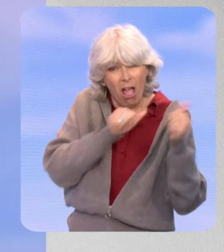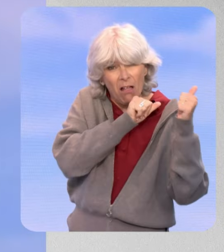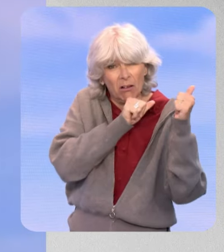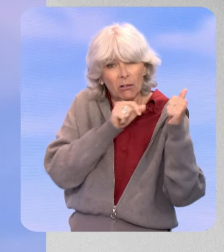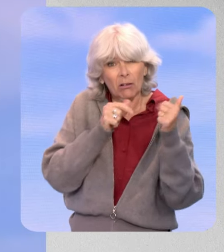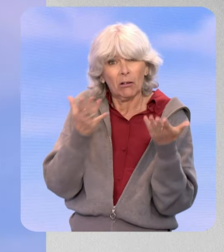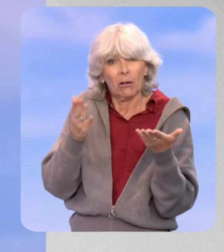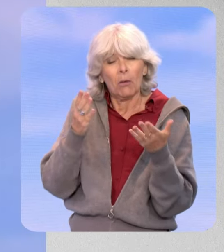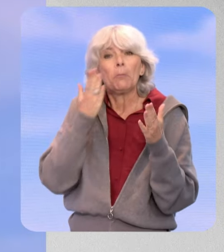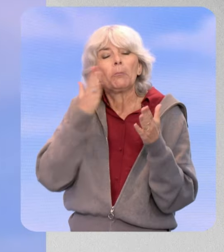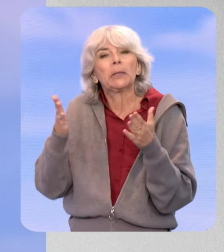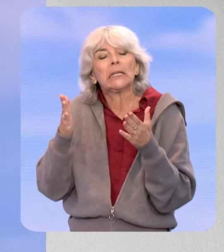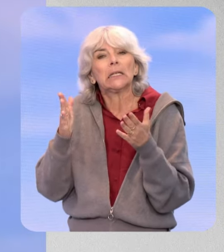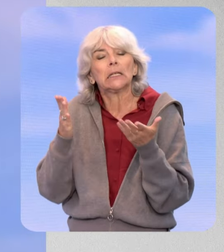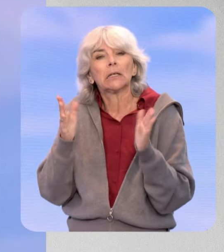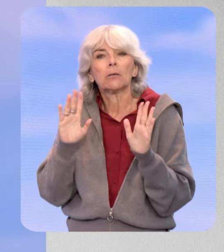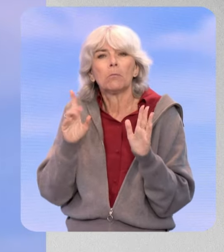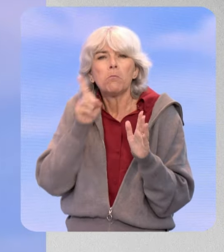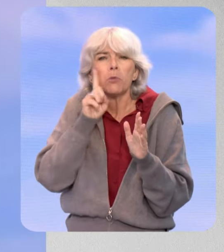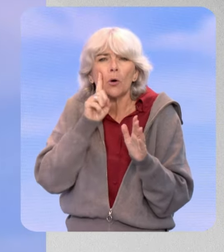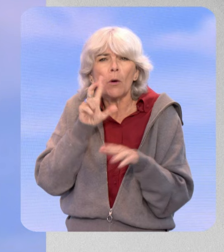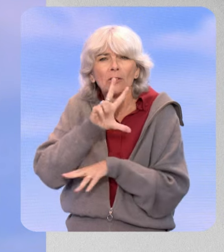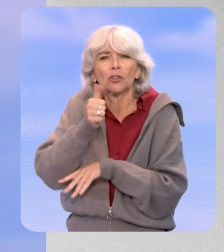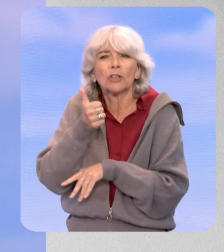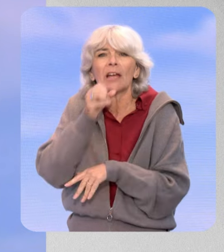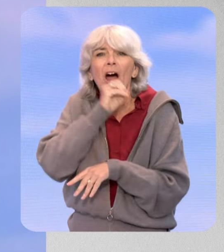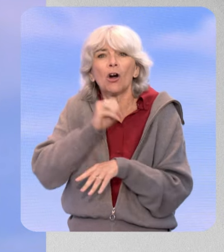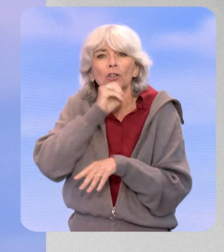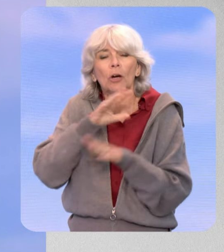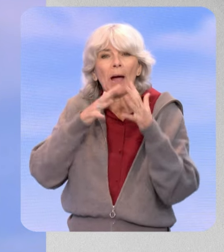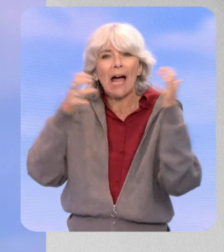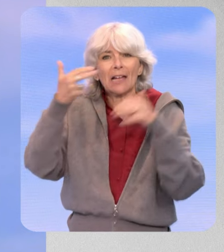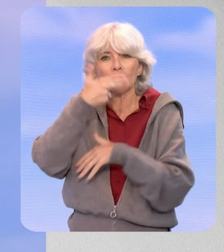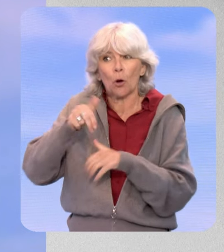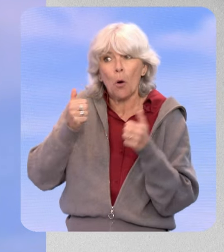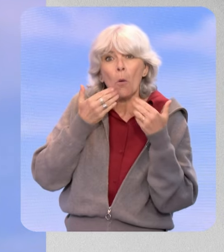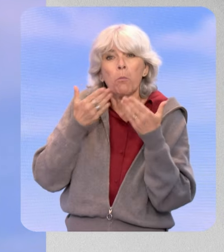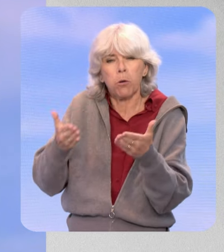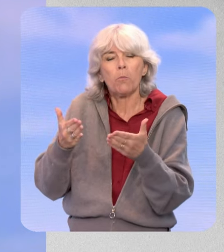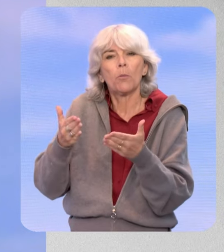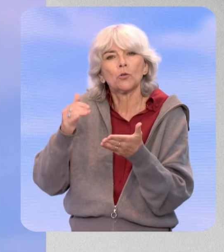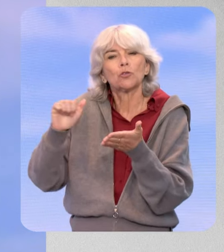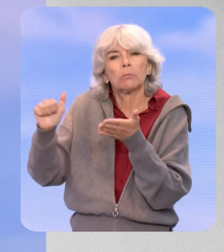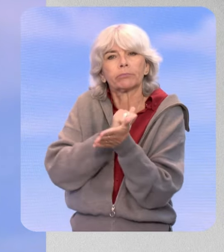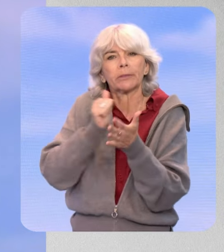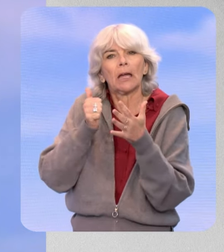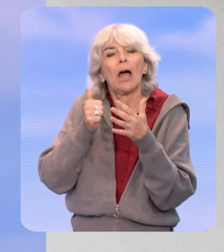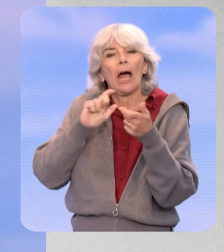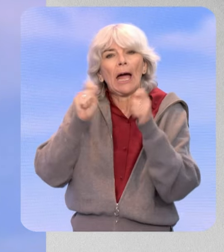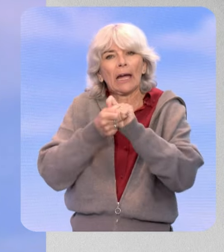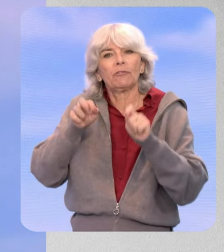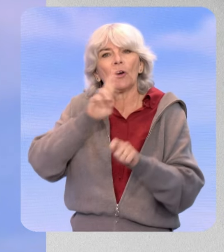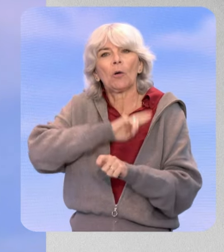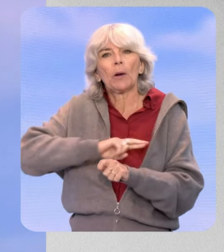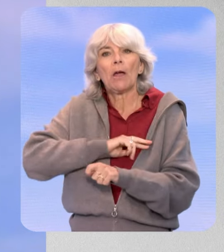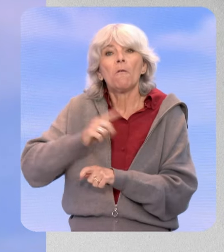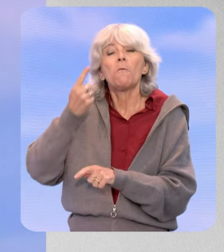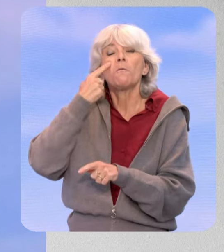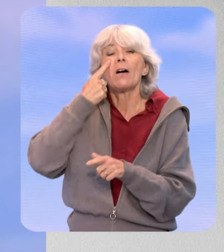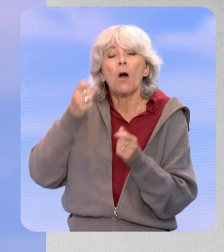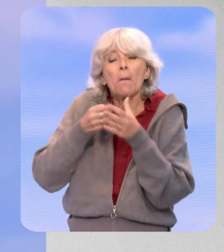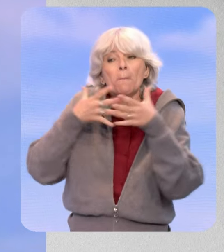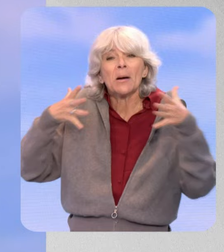tomber le gouvernement s'il aboutissait. Non, pourquoi ? Le 31 octobre, à l'Assemblée nationale, nous proposerons l'abrogation de cette réforme des retraites. Et on verra bien si on arrive à avoir